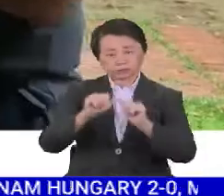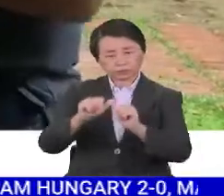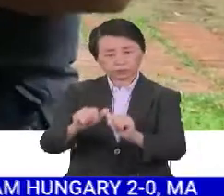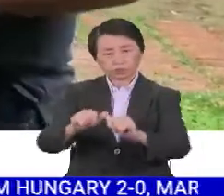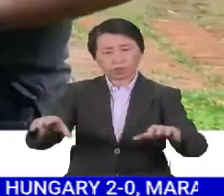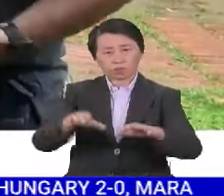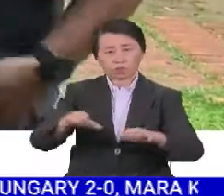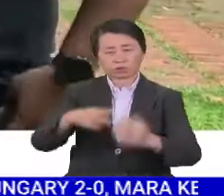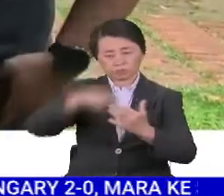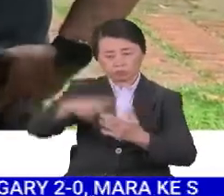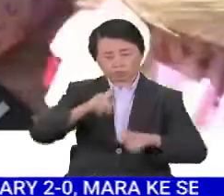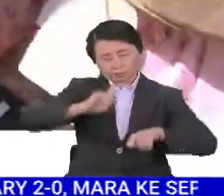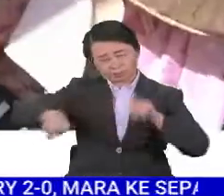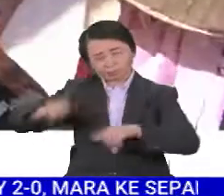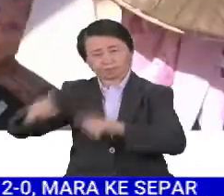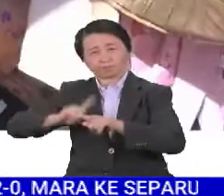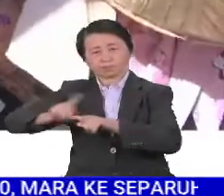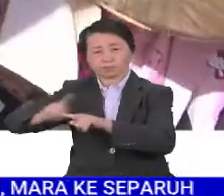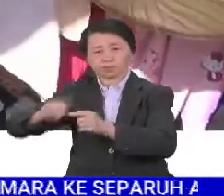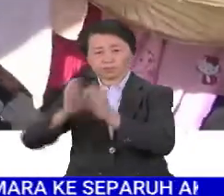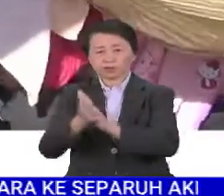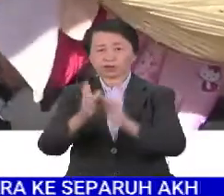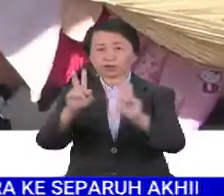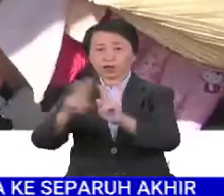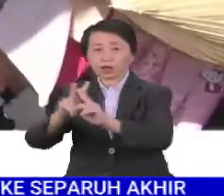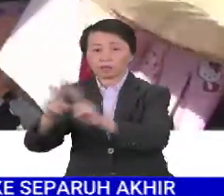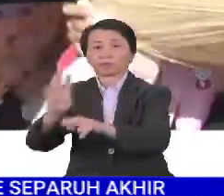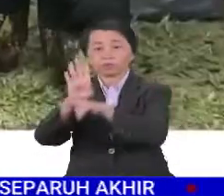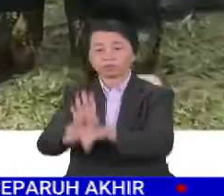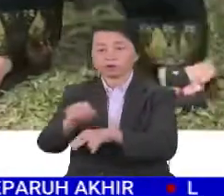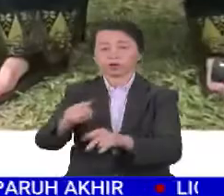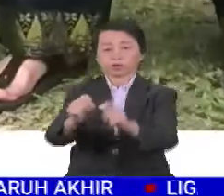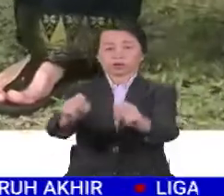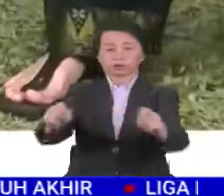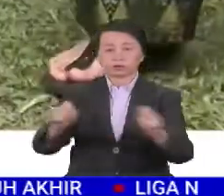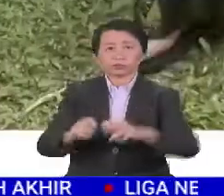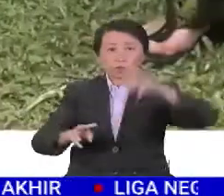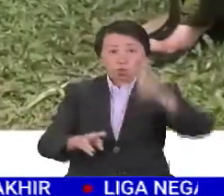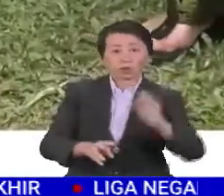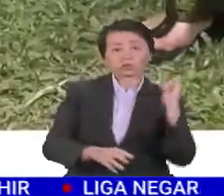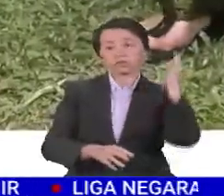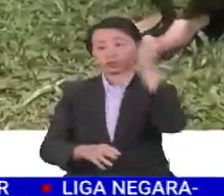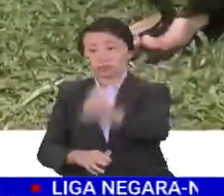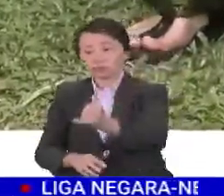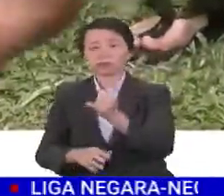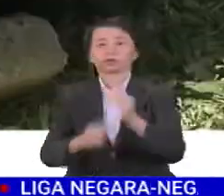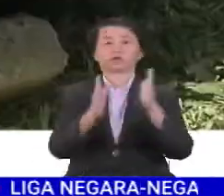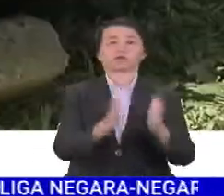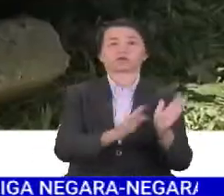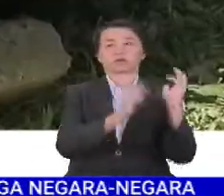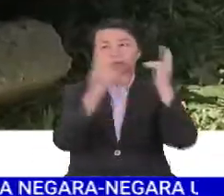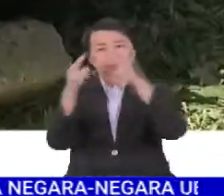merangka lebih banyak program bagi menjadikan Kampung budaya sebagai lokasi wajib kunjung pelancong